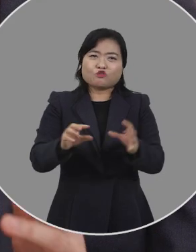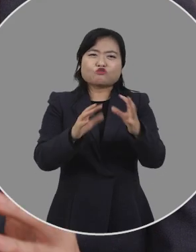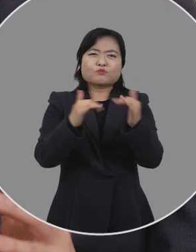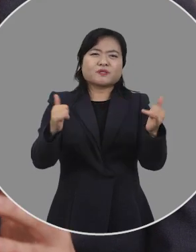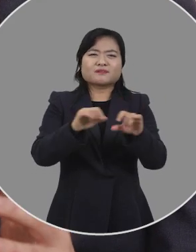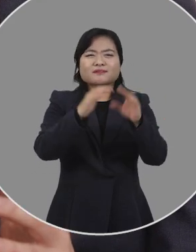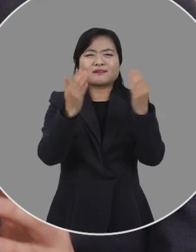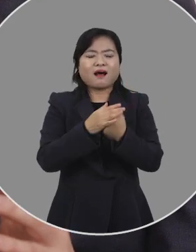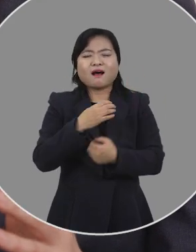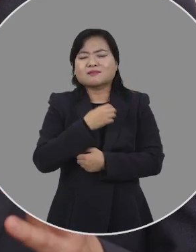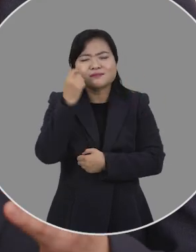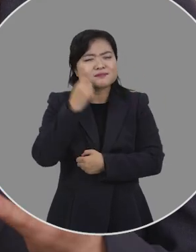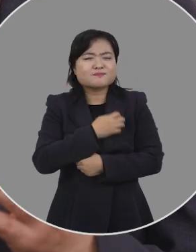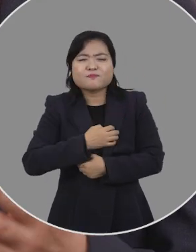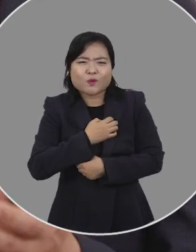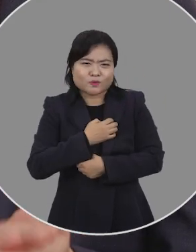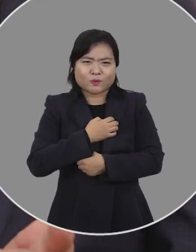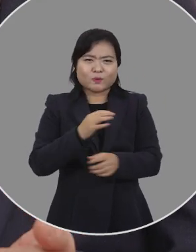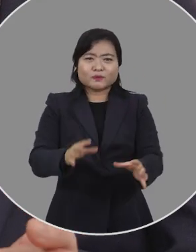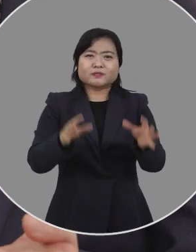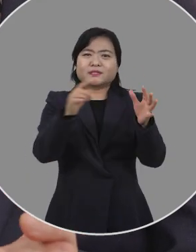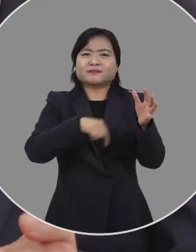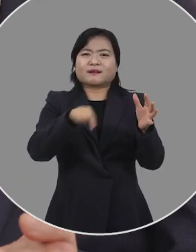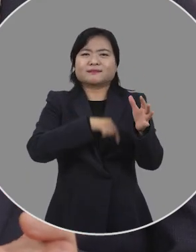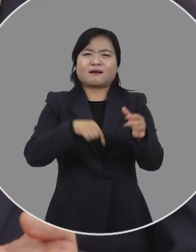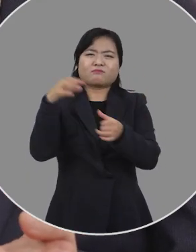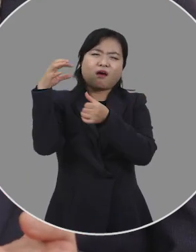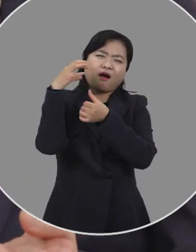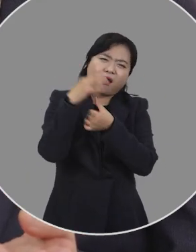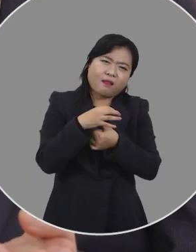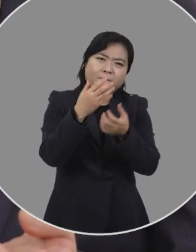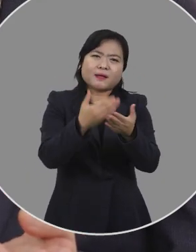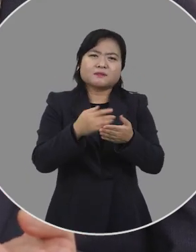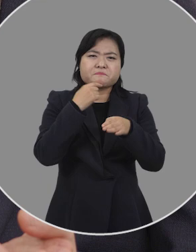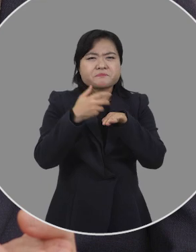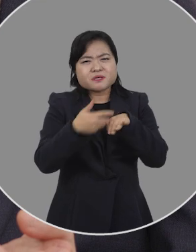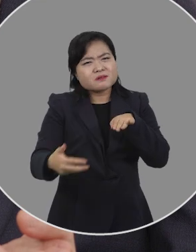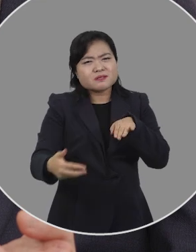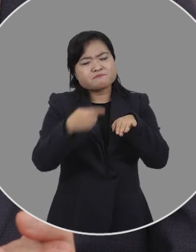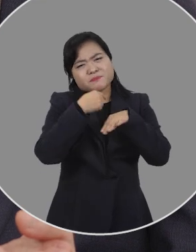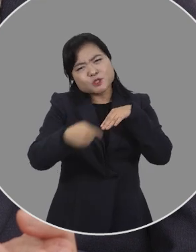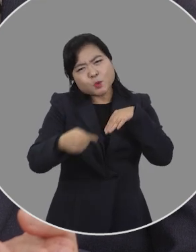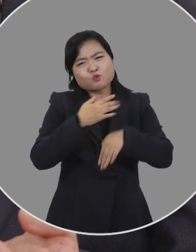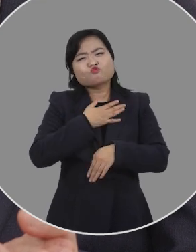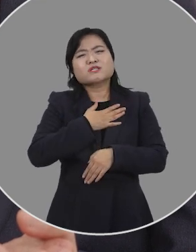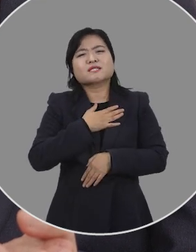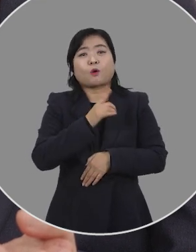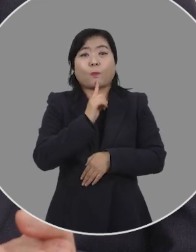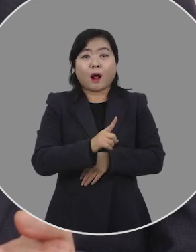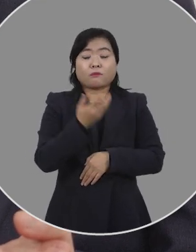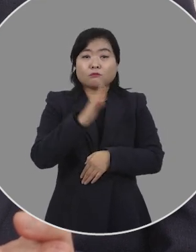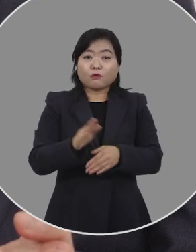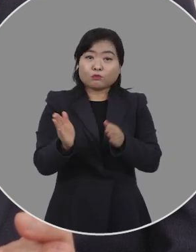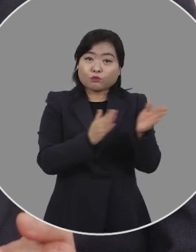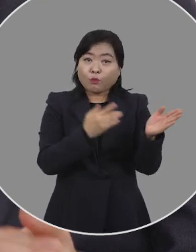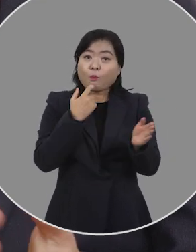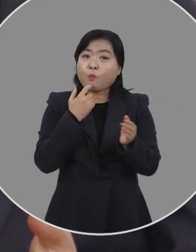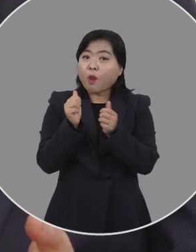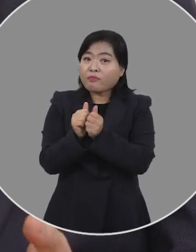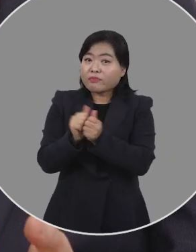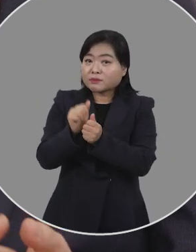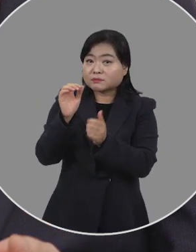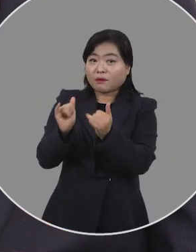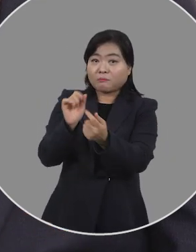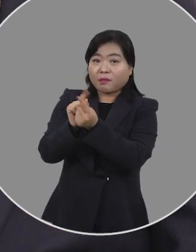다 슬퍼했어요. 세상에서 가장 탄압받은 피 흘린 민족이다라고 하는데 폴란드를 또 가서